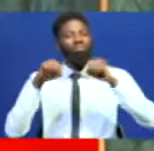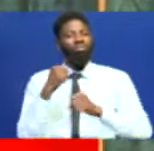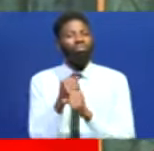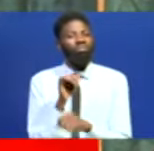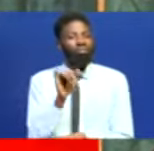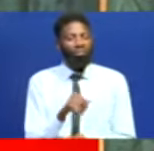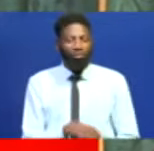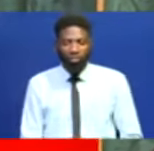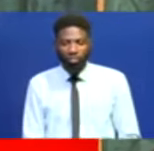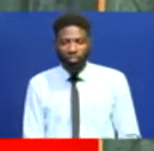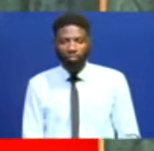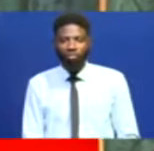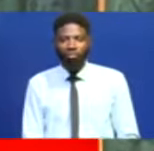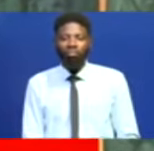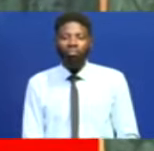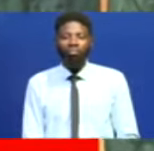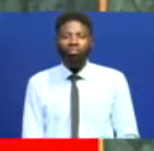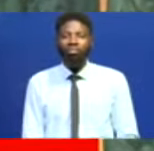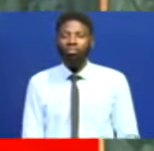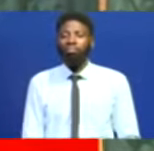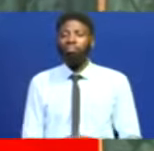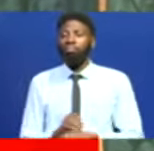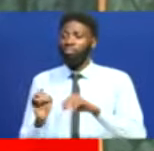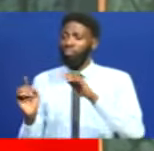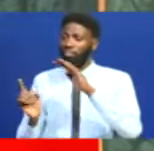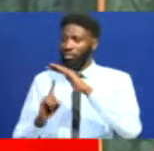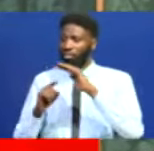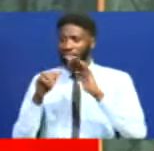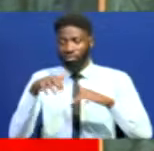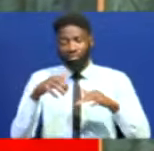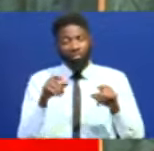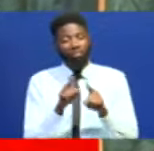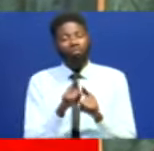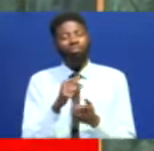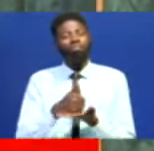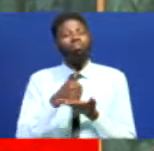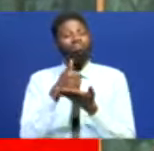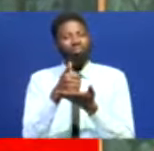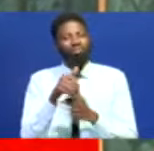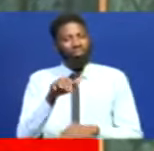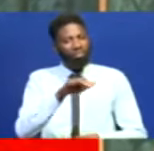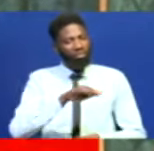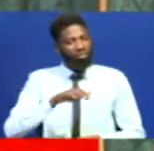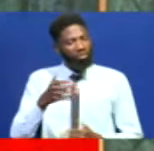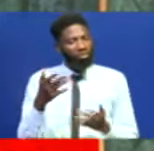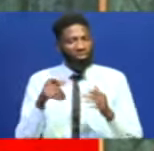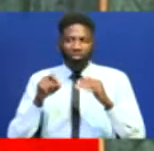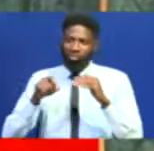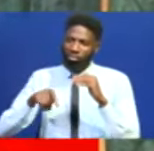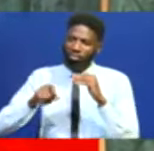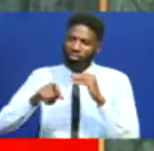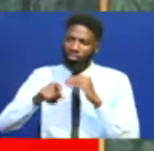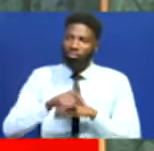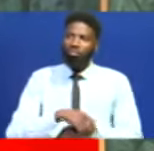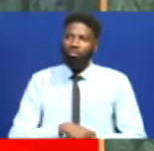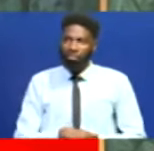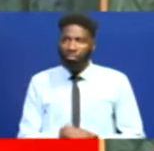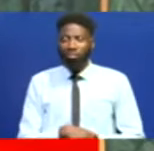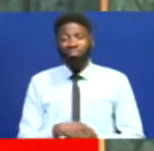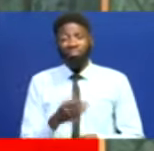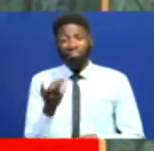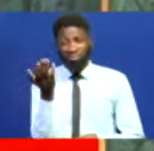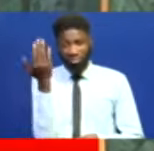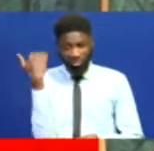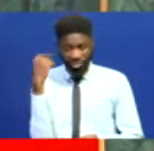na wizara ya kilimo pia itawasaidia kwa mambo ya mbegu. Ile sex semen ambayo